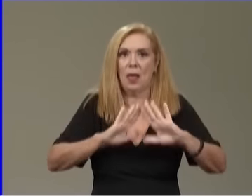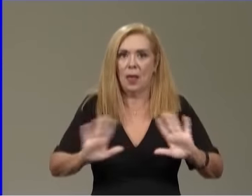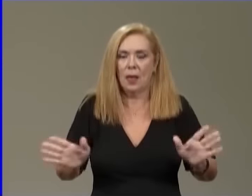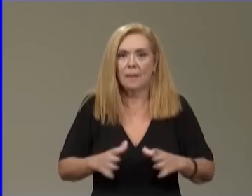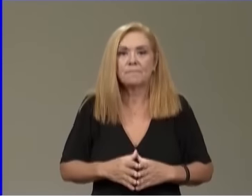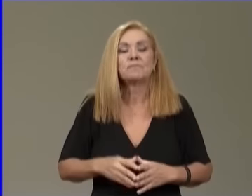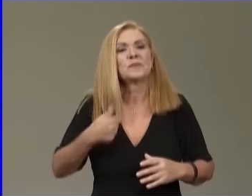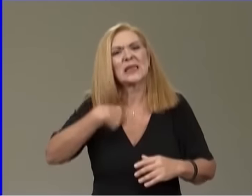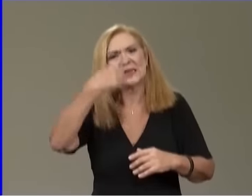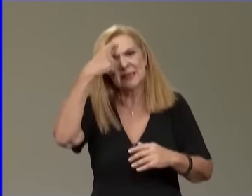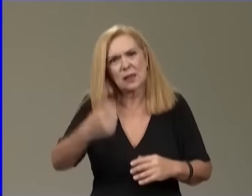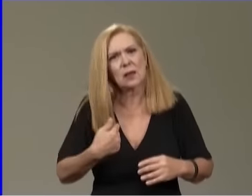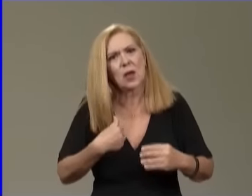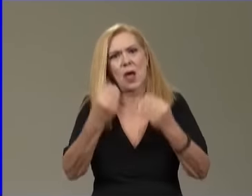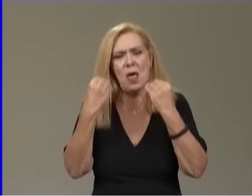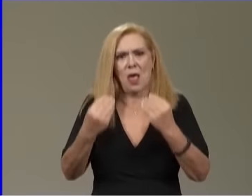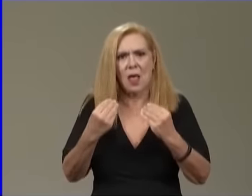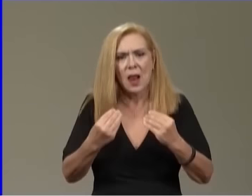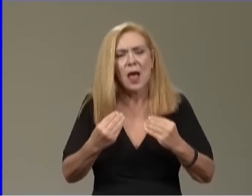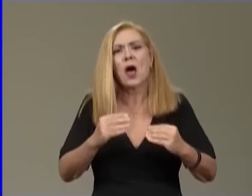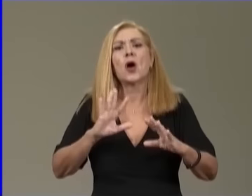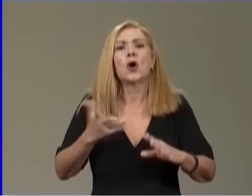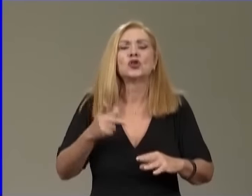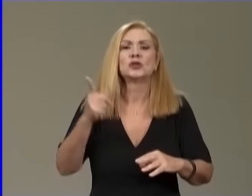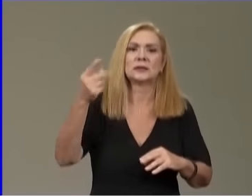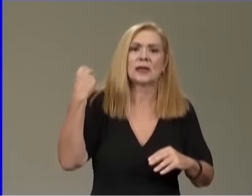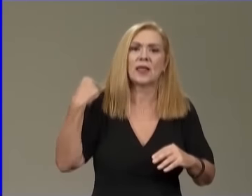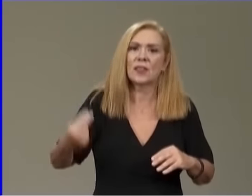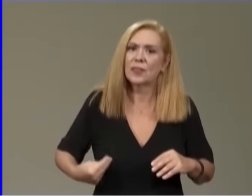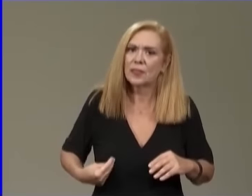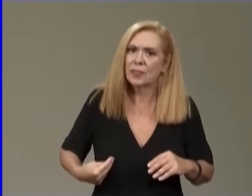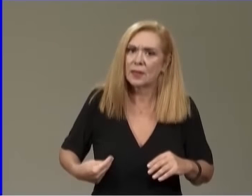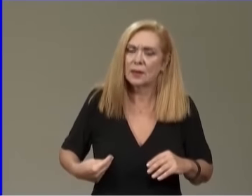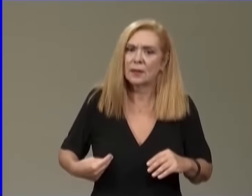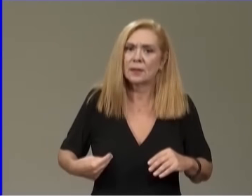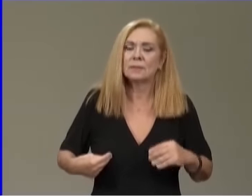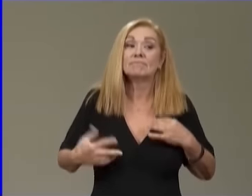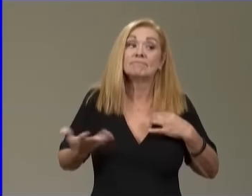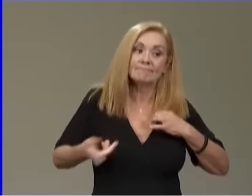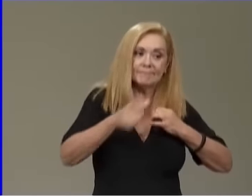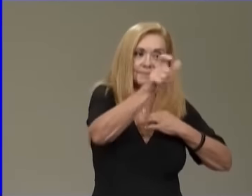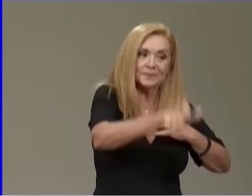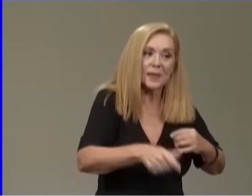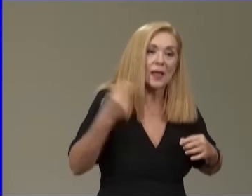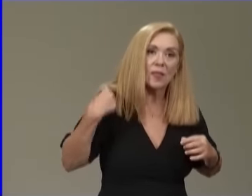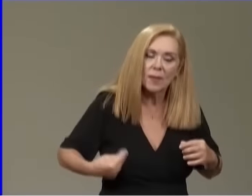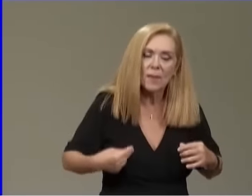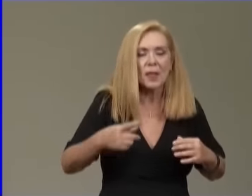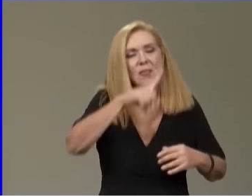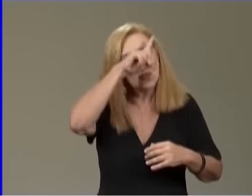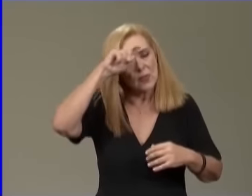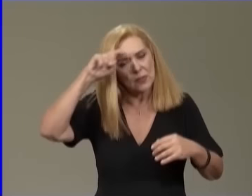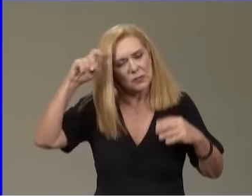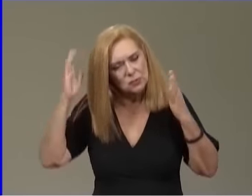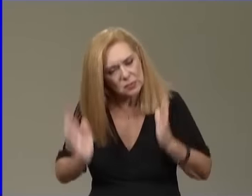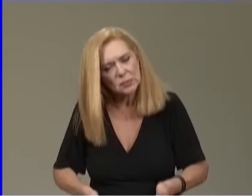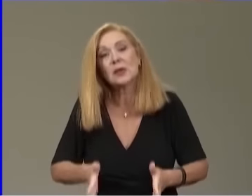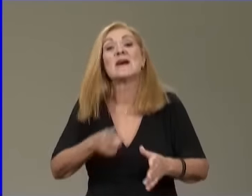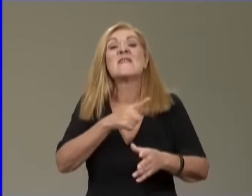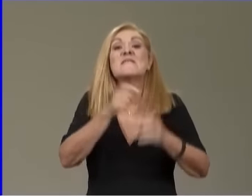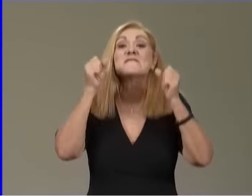καλά ότι οι Δήμοι έχουν, κύριε Δήμαρχε, δυσκολία να ανταποκριθούν